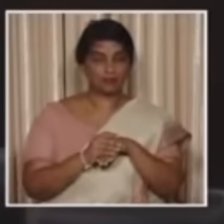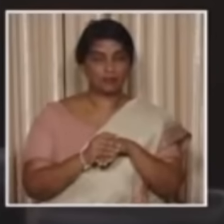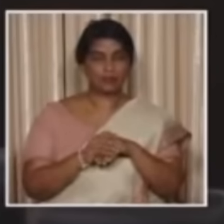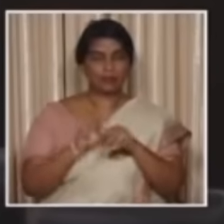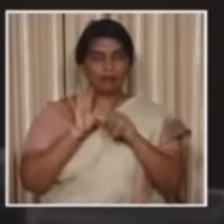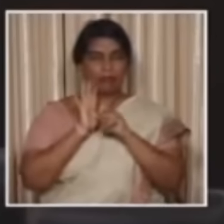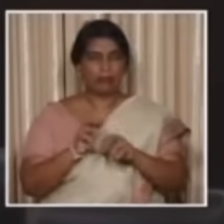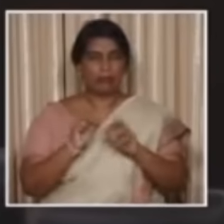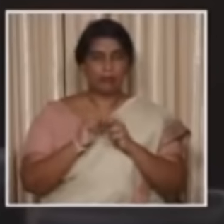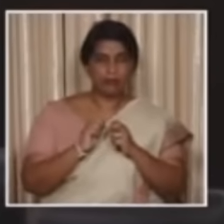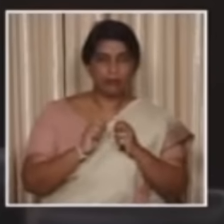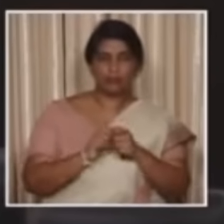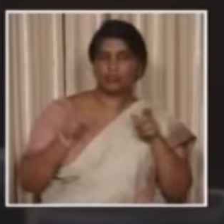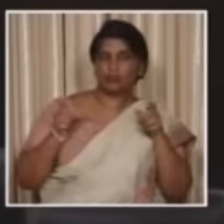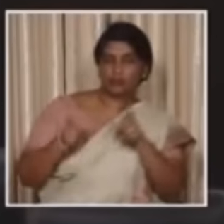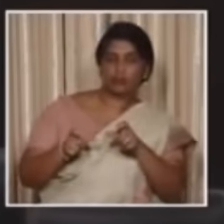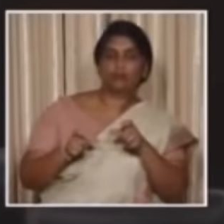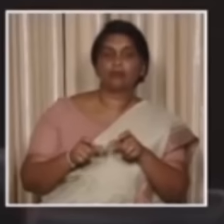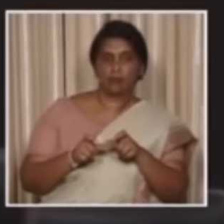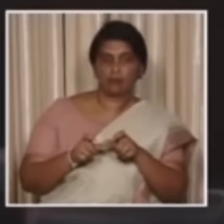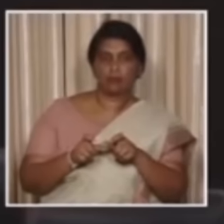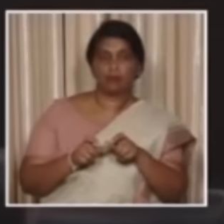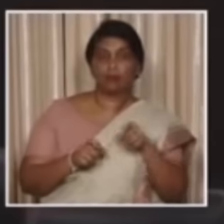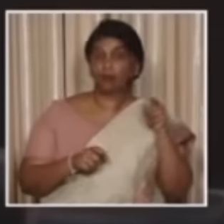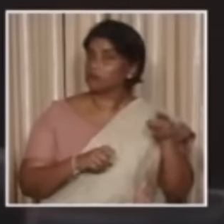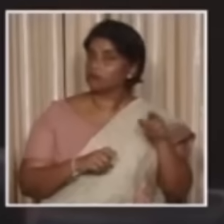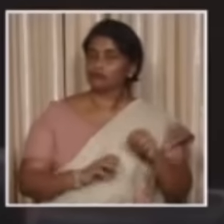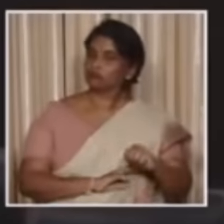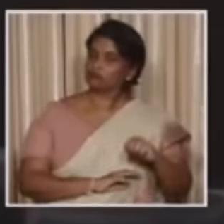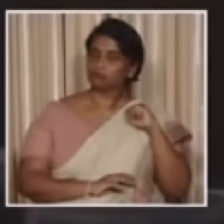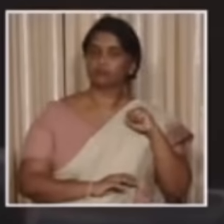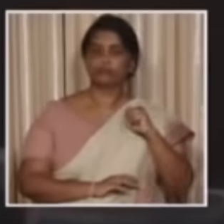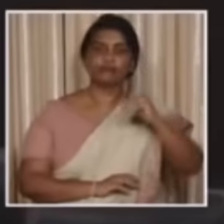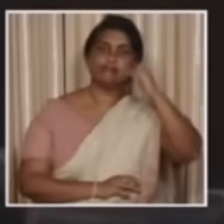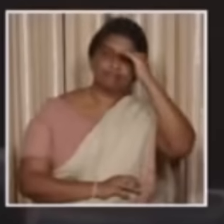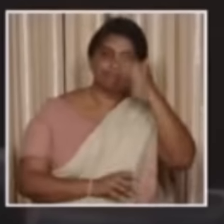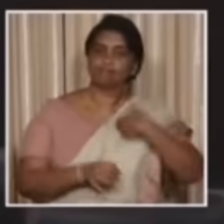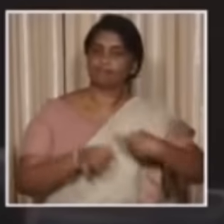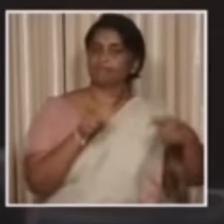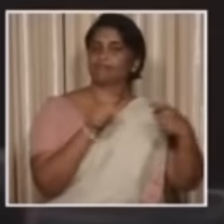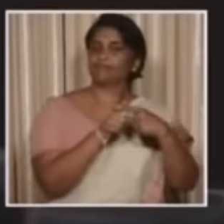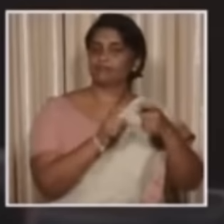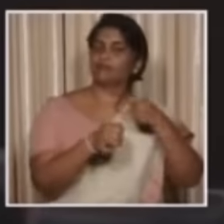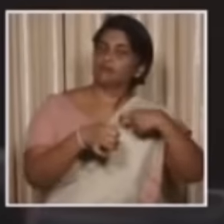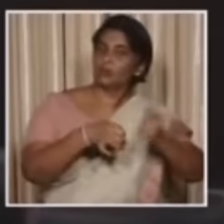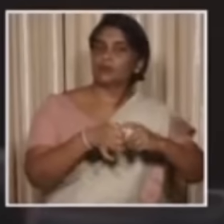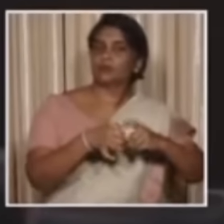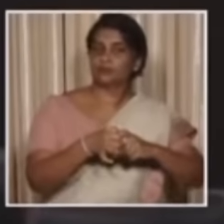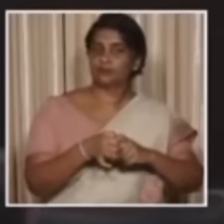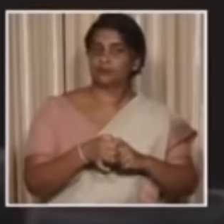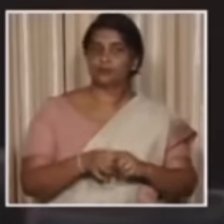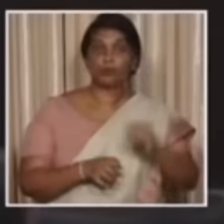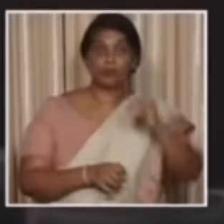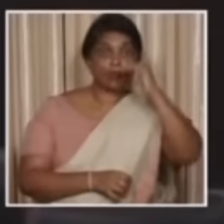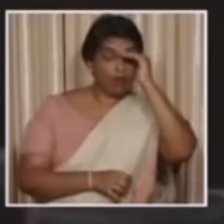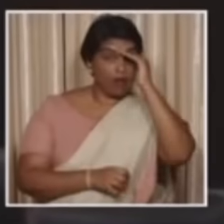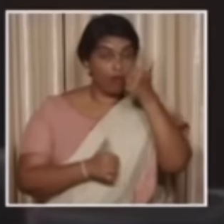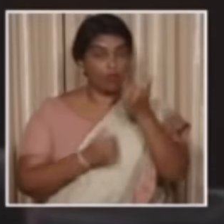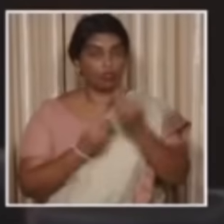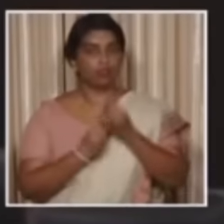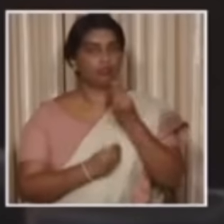කැපිලි කෙට්ලි එනකොට තහනම් එනකොට එතුමා නිර්භීතව ගිහිල්ලා කතා කරා ඒ නායකත්වයේ